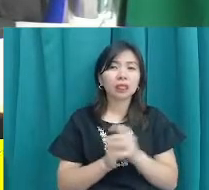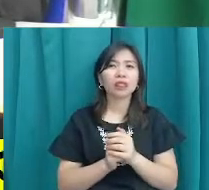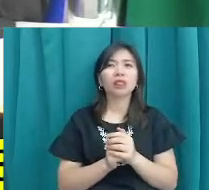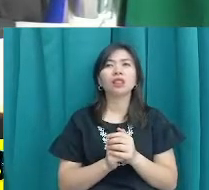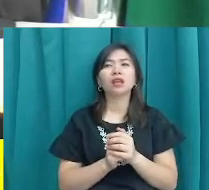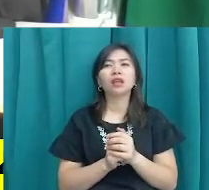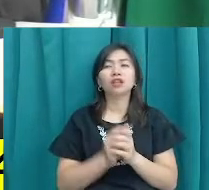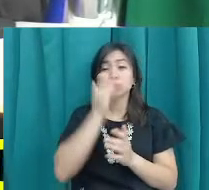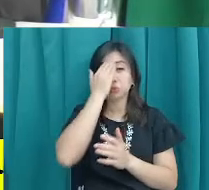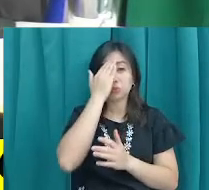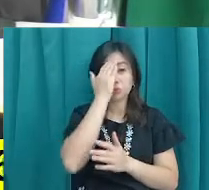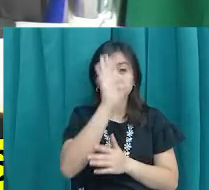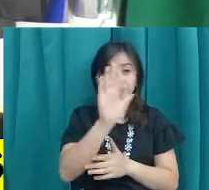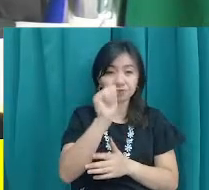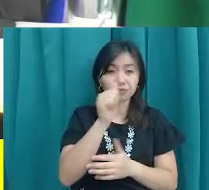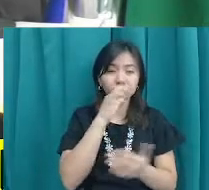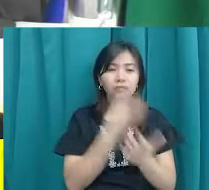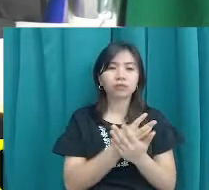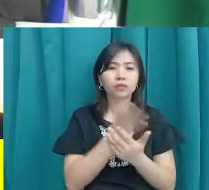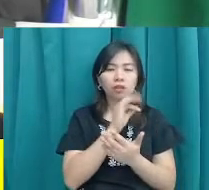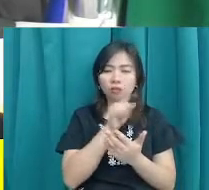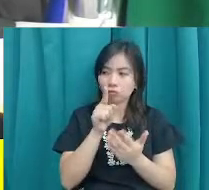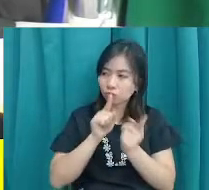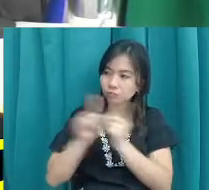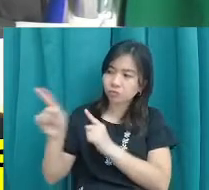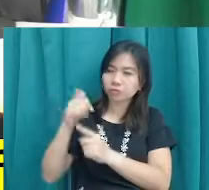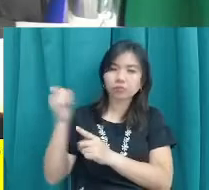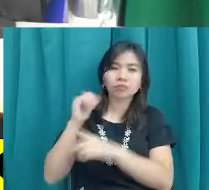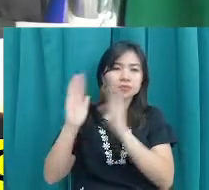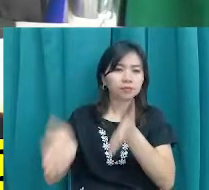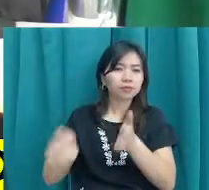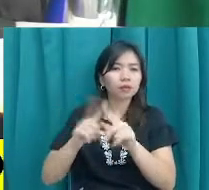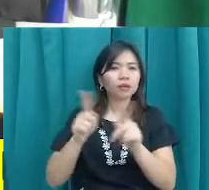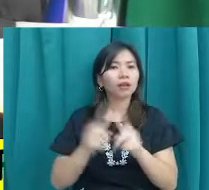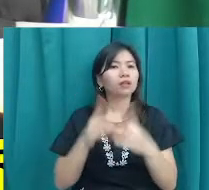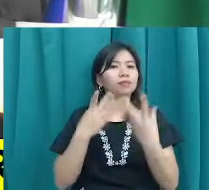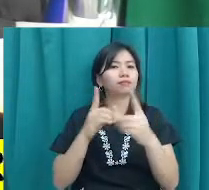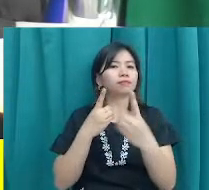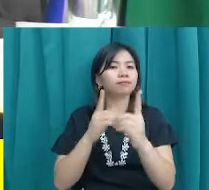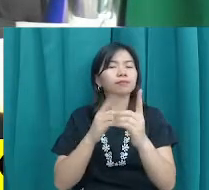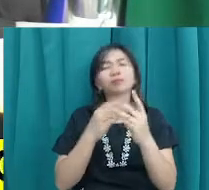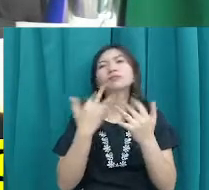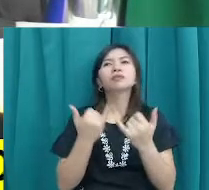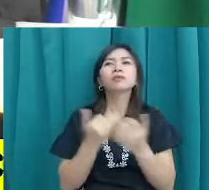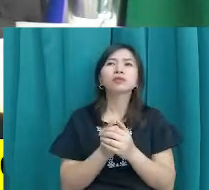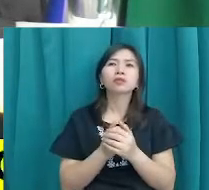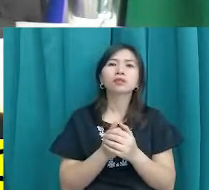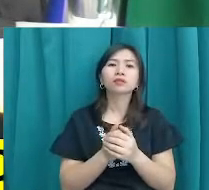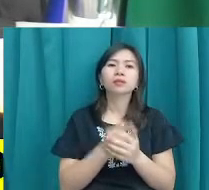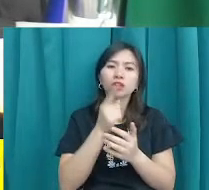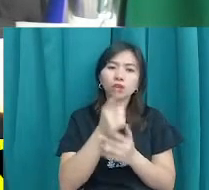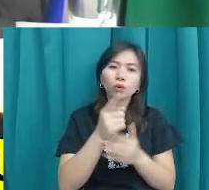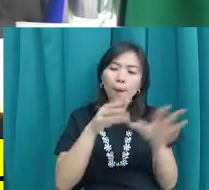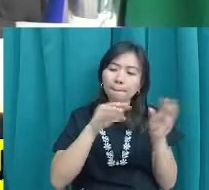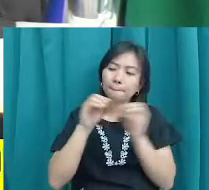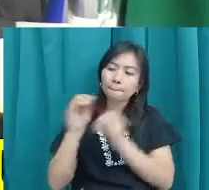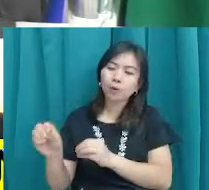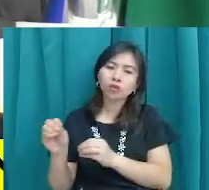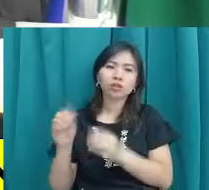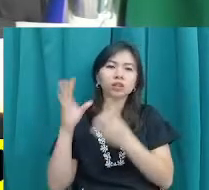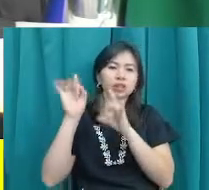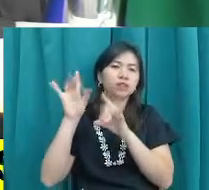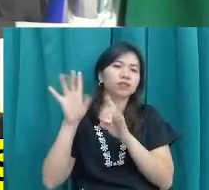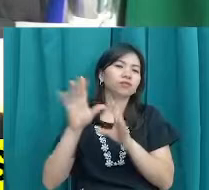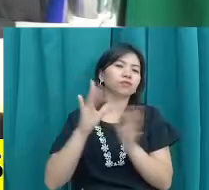kayo nilalapitan, ano mangyayari sa inyo? Bilang disipulo ng Panginoon Hesus Kristo, ipagkakalulo niyo ang Panginoon Hesus Kristo. The